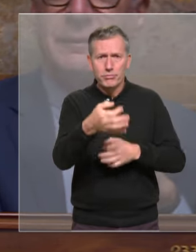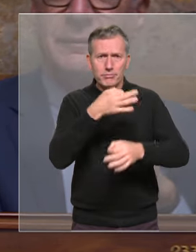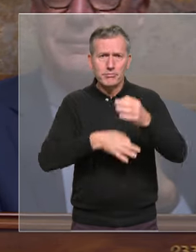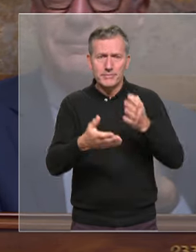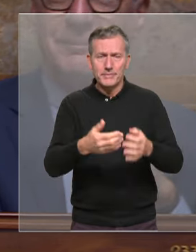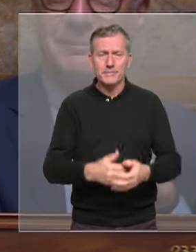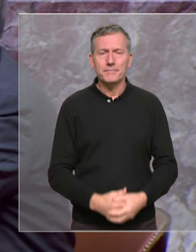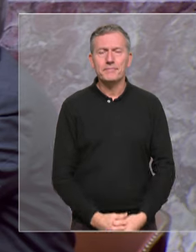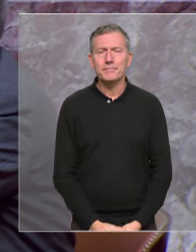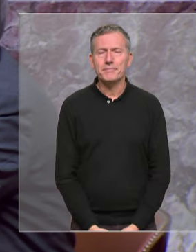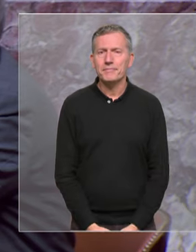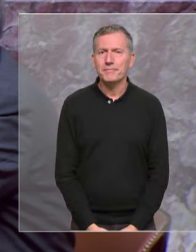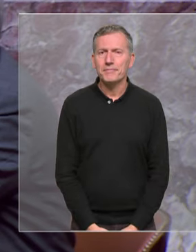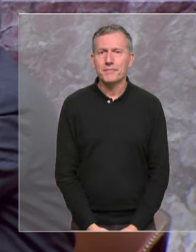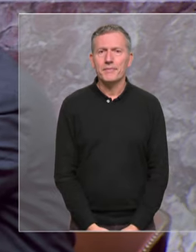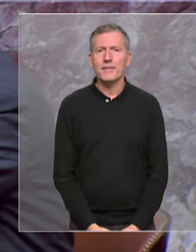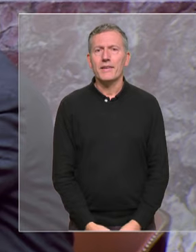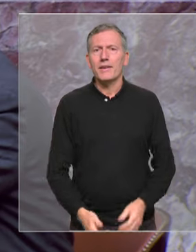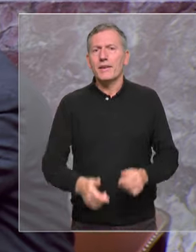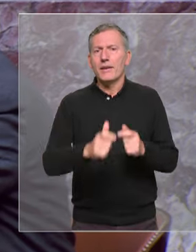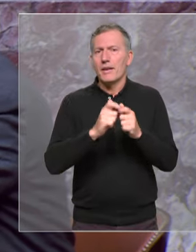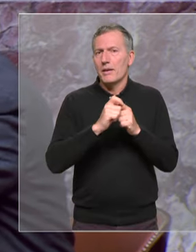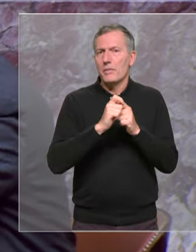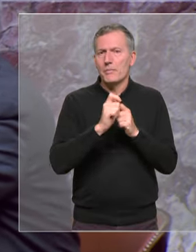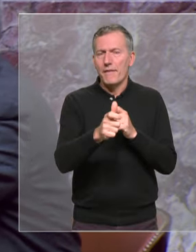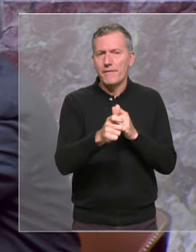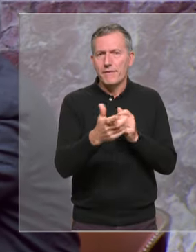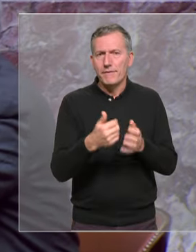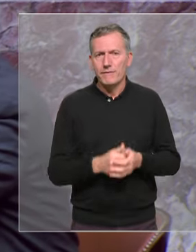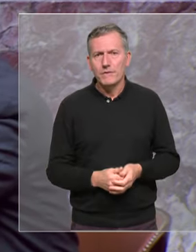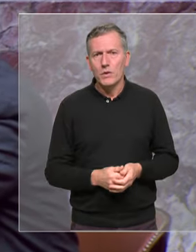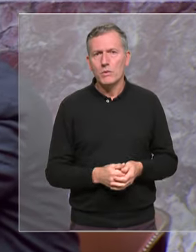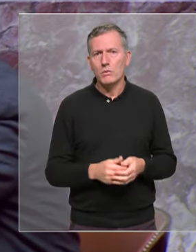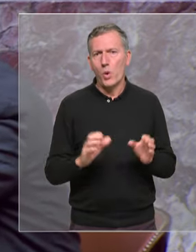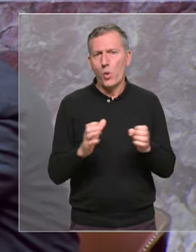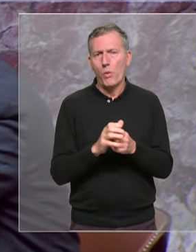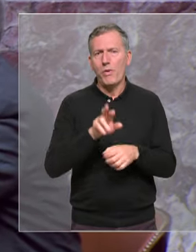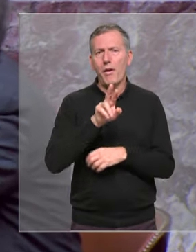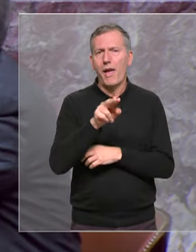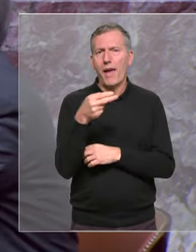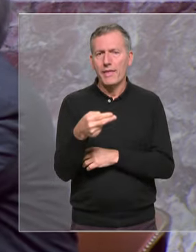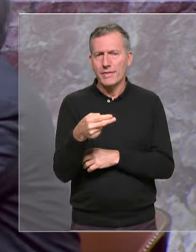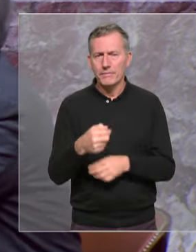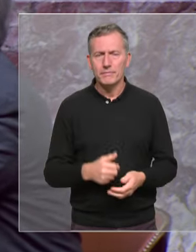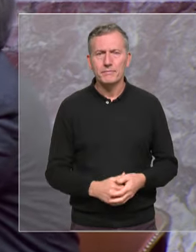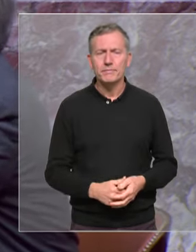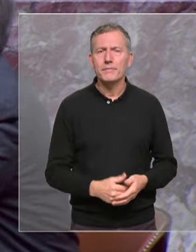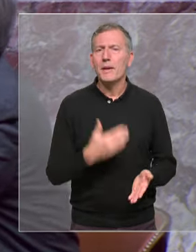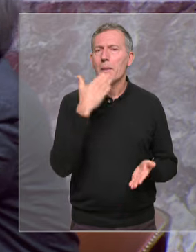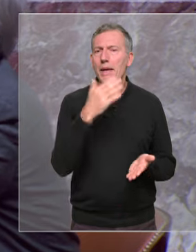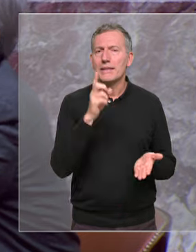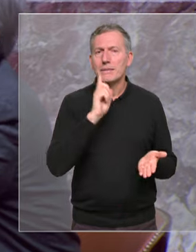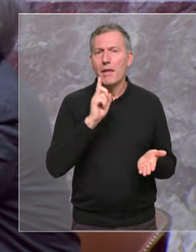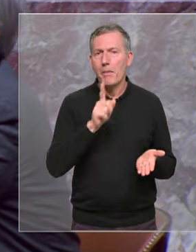ne croyait à votre insiste. Merci. La parole est à monsieur Christophe Benz pour le Rassemblement national. Merci madame